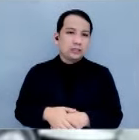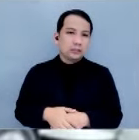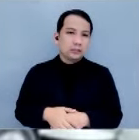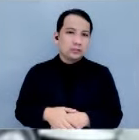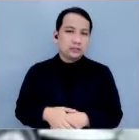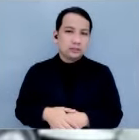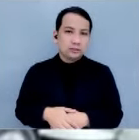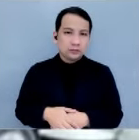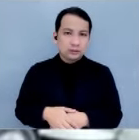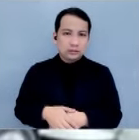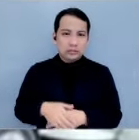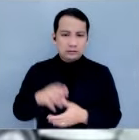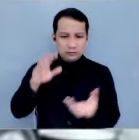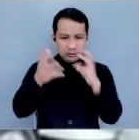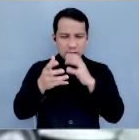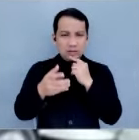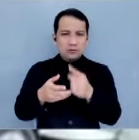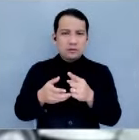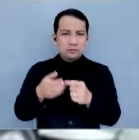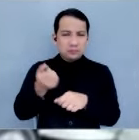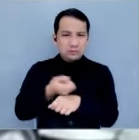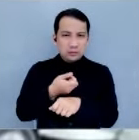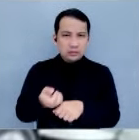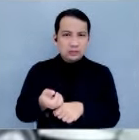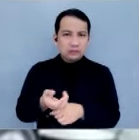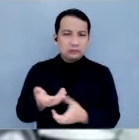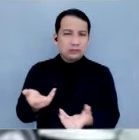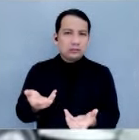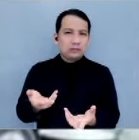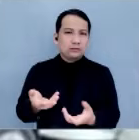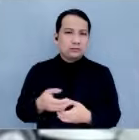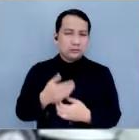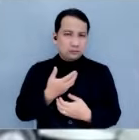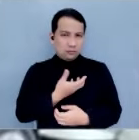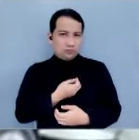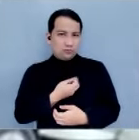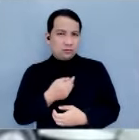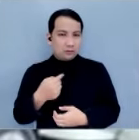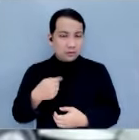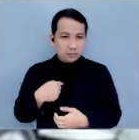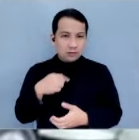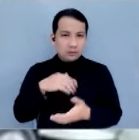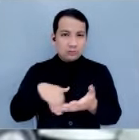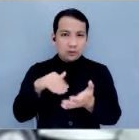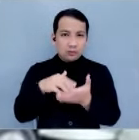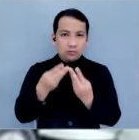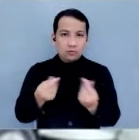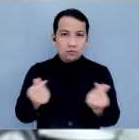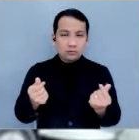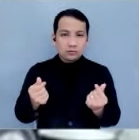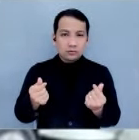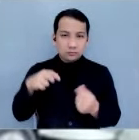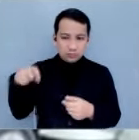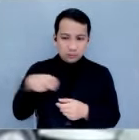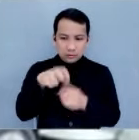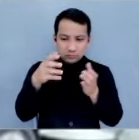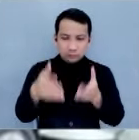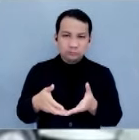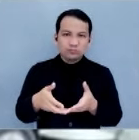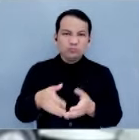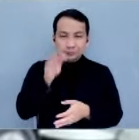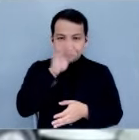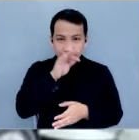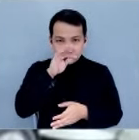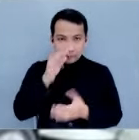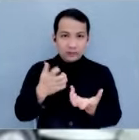nakakagulo talaga at ang talagang nakakatakot na baka mamaya maubusan tayo ng mga turista dito. Miski Pinoy natin, ayaw nang